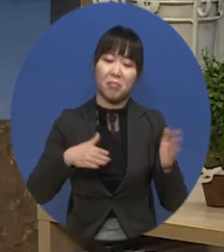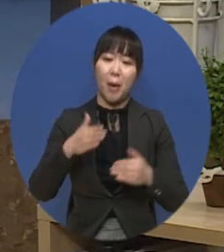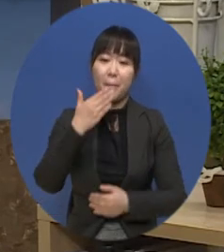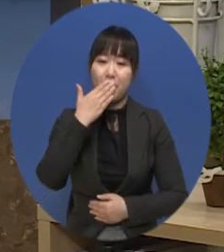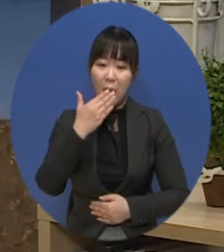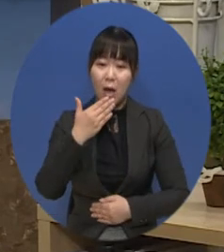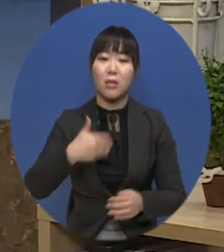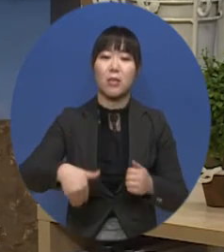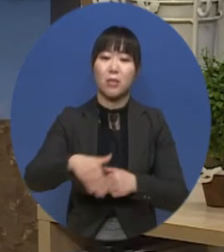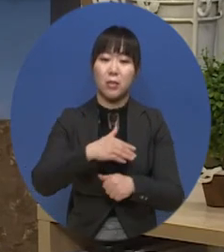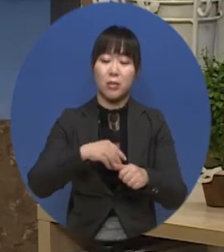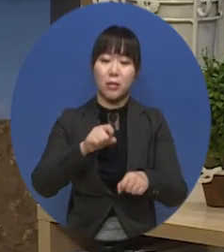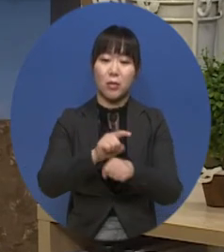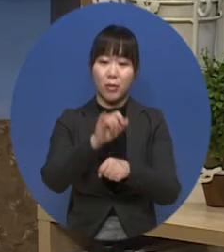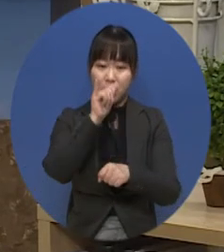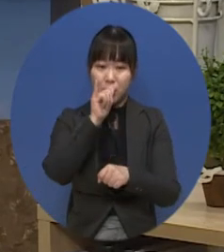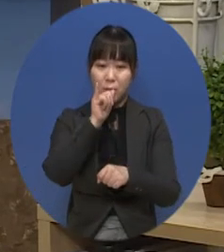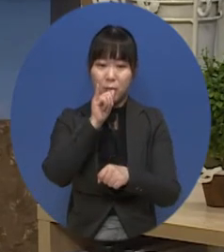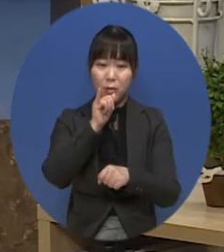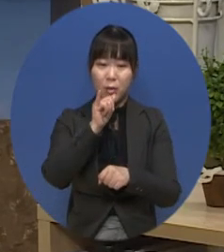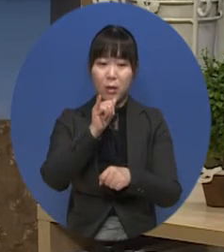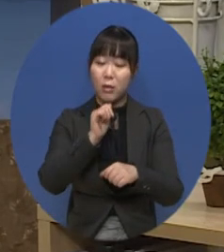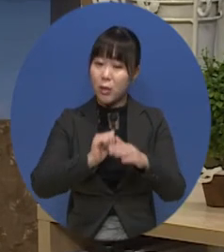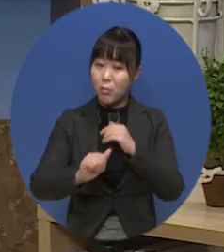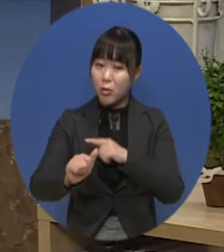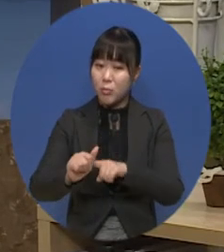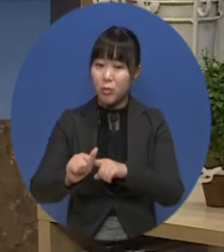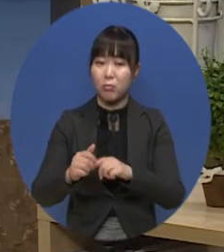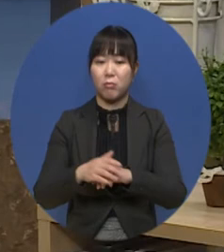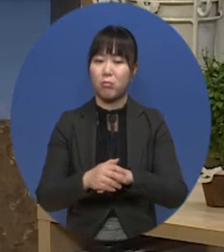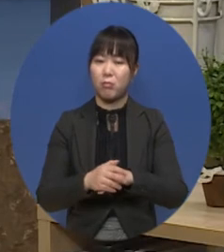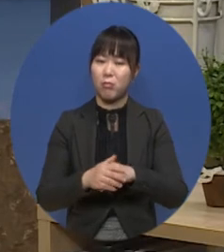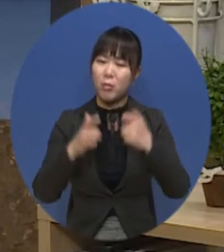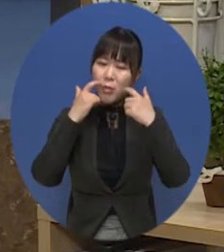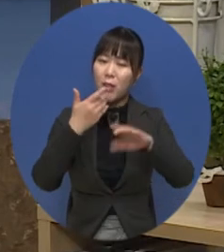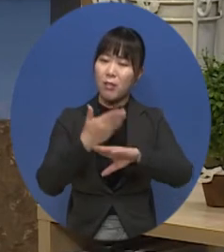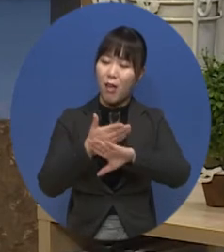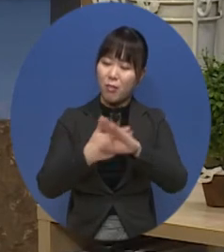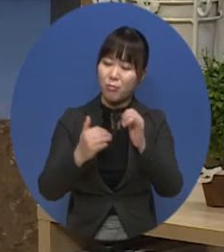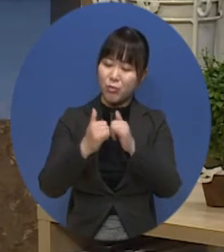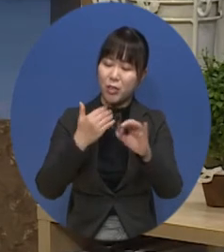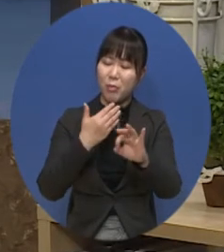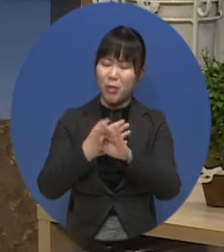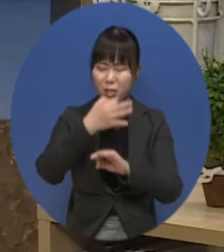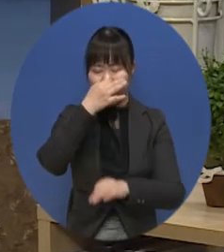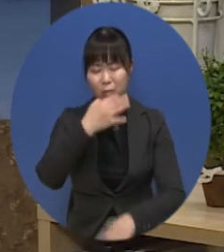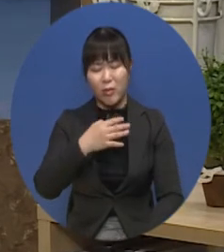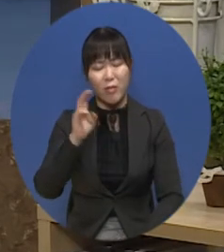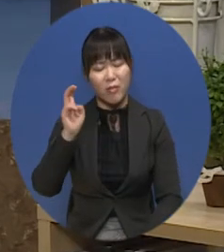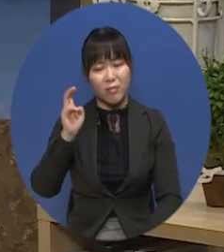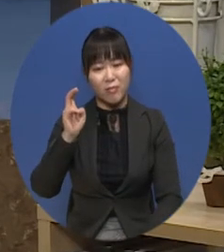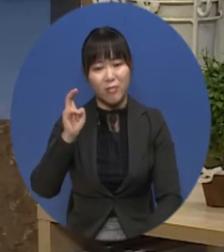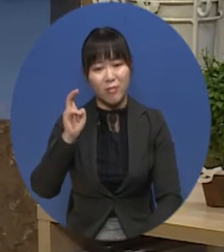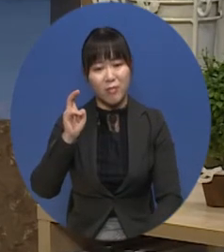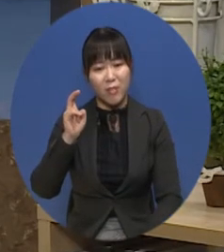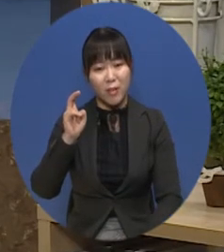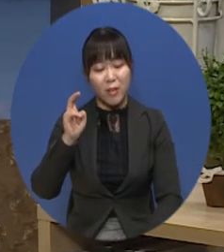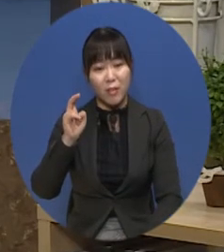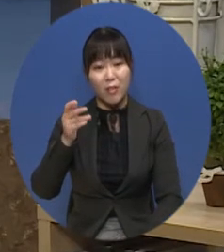수 있는 그런 성향의 분들이 있는데 대표님께서 분명히 이제 다른 분이셨다면 좀 힘들었을 법한